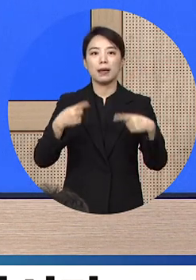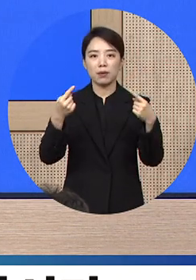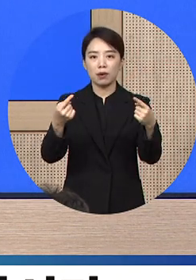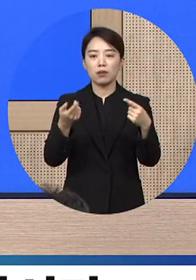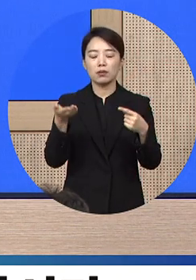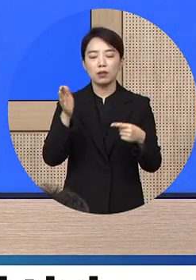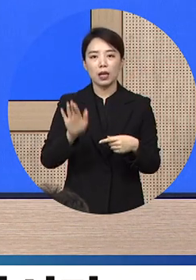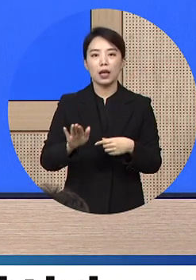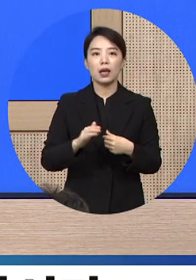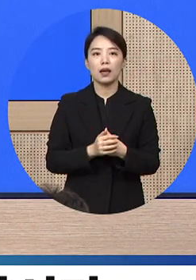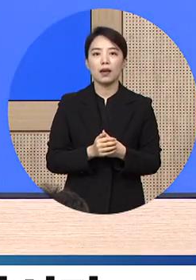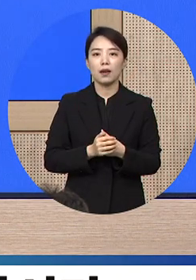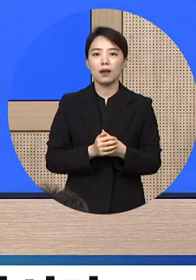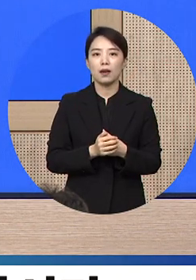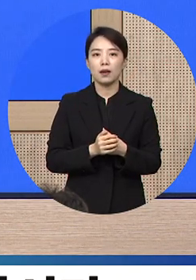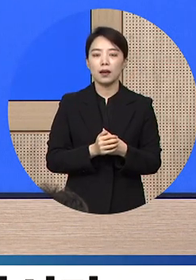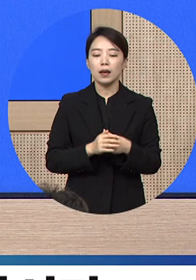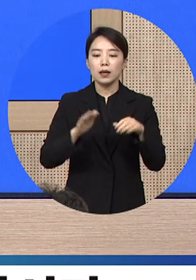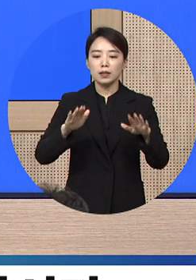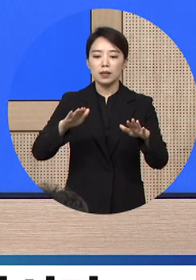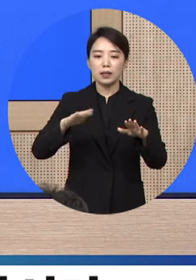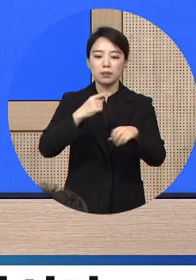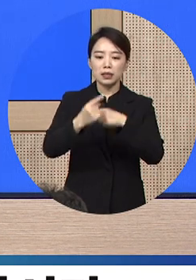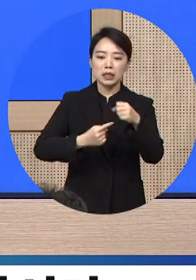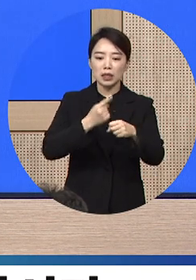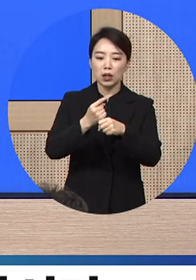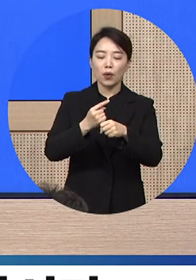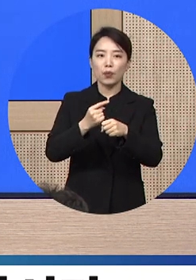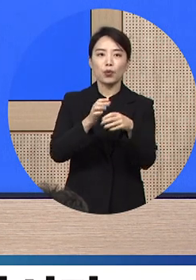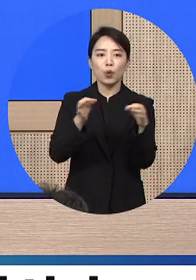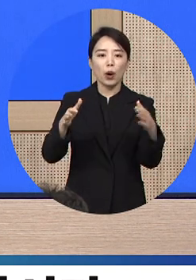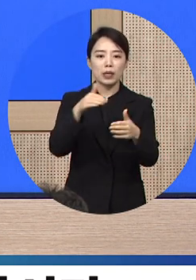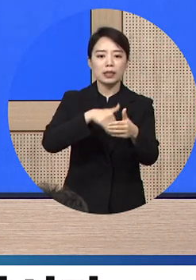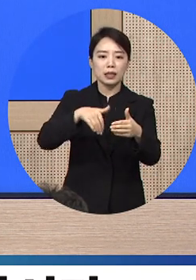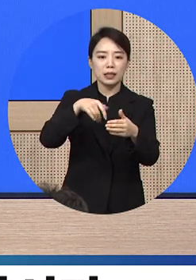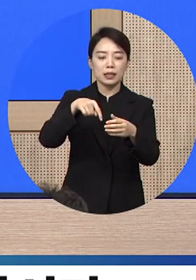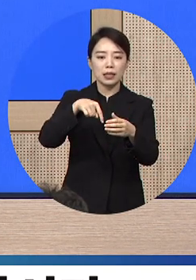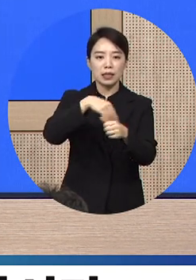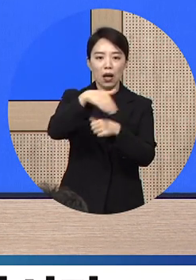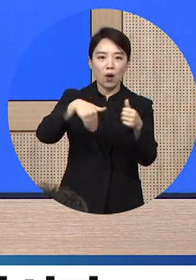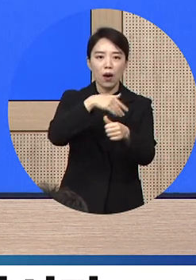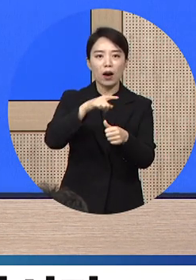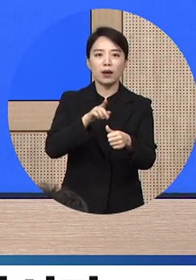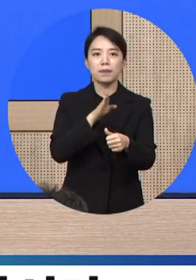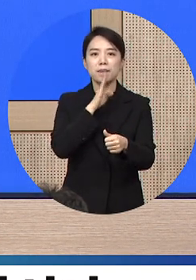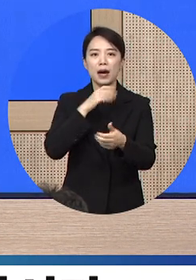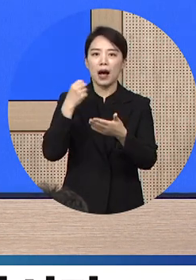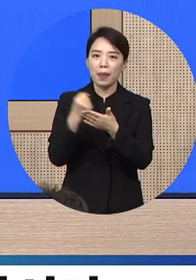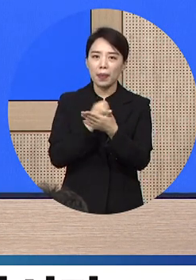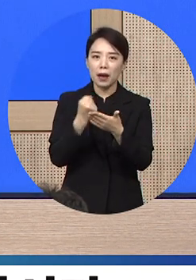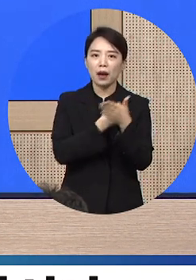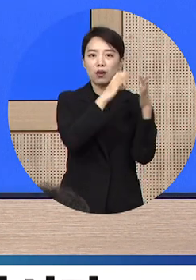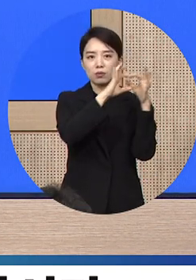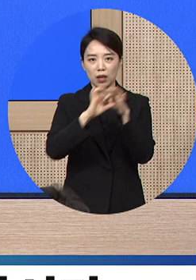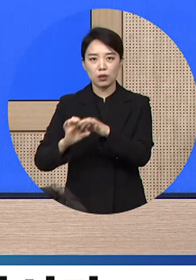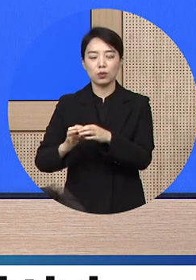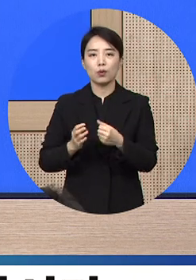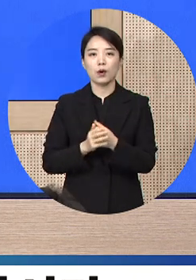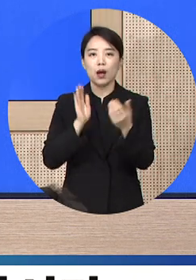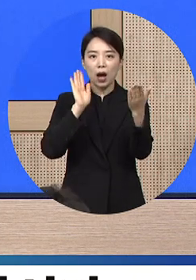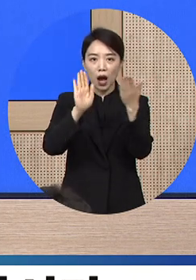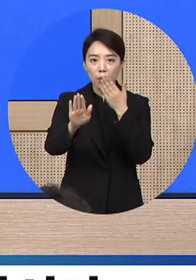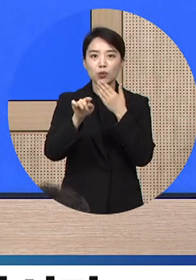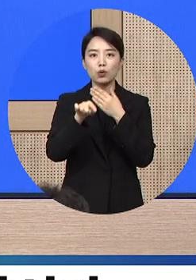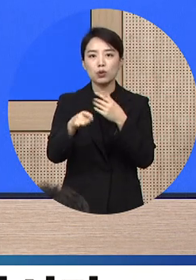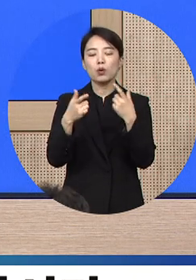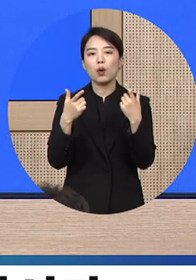지금 그 지난 1년 동안 상황은 정말로 안타까운 상황이 계속 전개되고 있고 앞으로도 그와